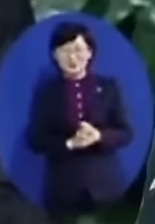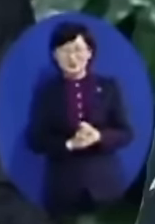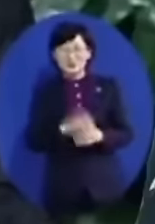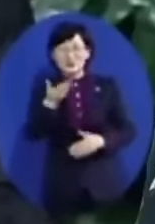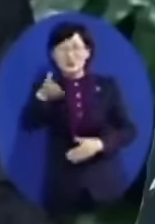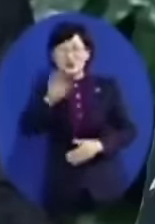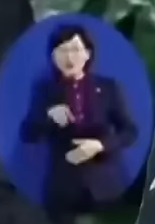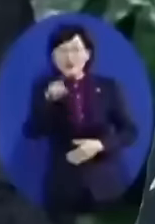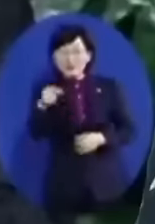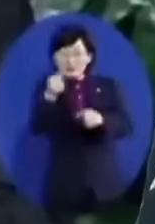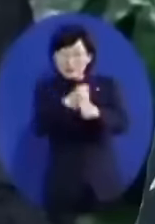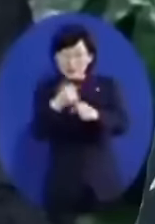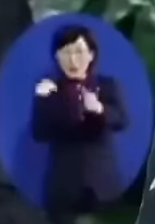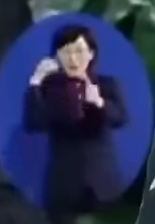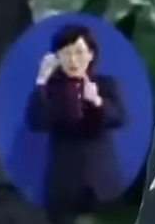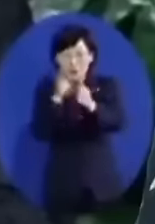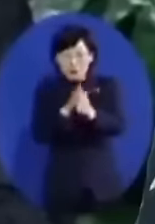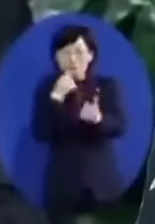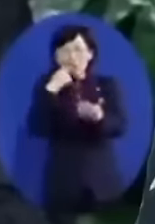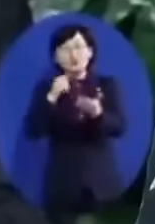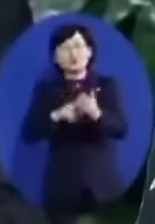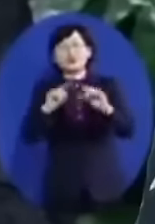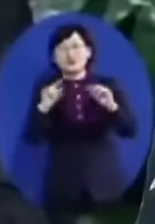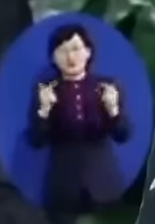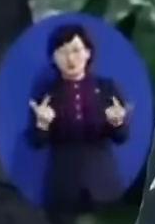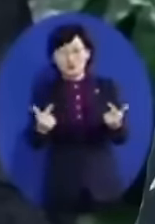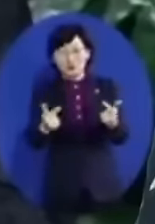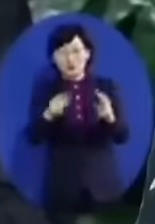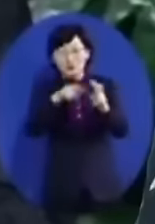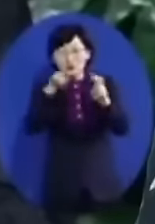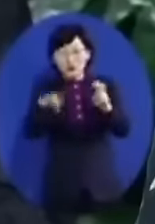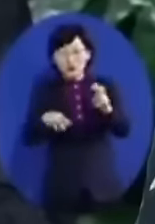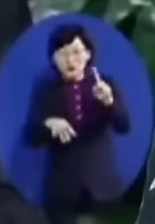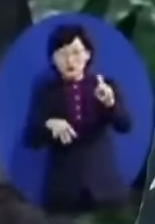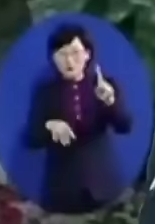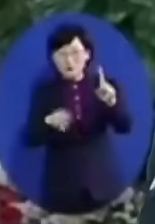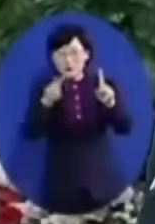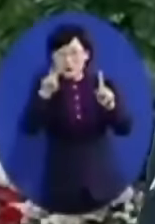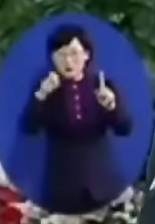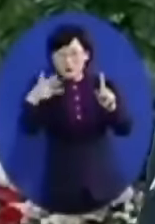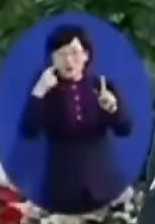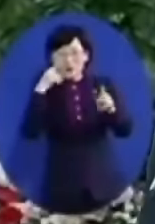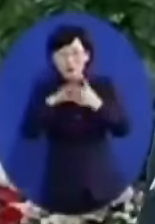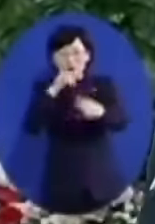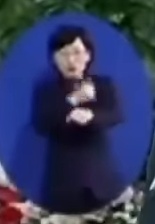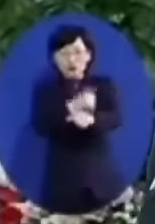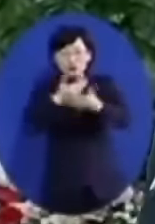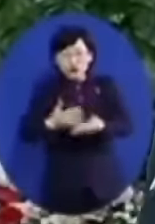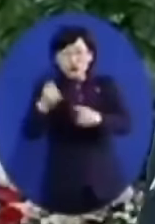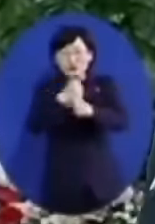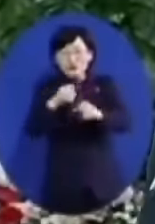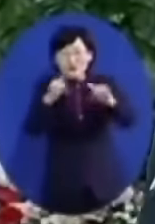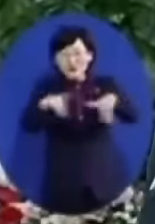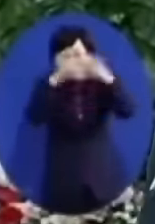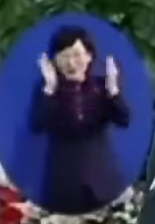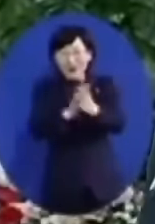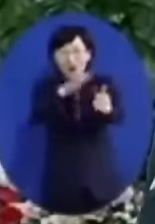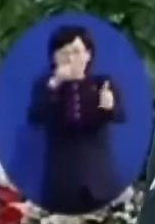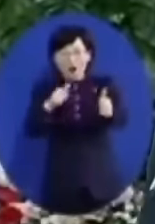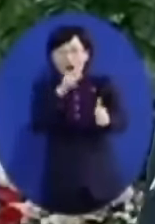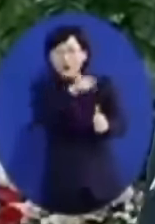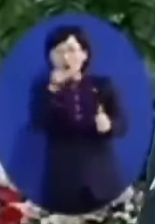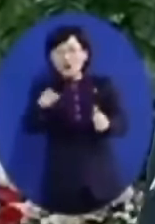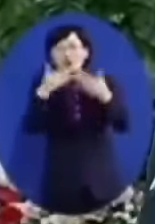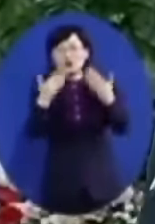그런데 그 짐을 맡긴다는 것이 그렇게 쉽지 않습니다. 마태복음 11장 28절에 수고하고 무거운 짐진 자들아 다 내게로 오라 내가 너희를